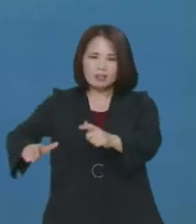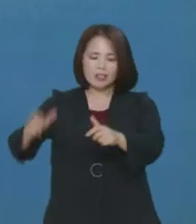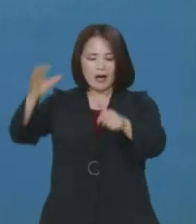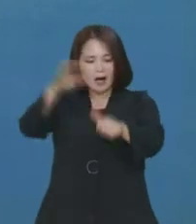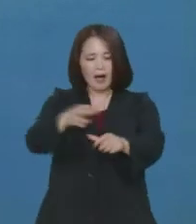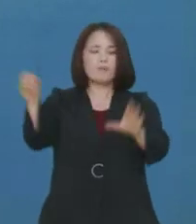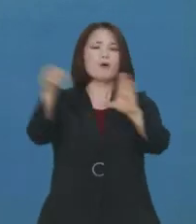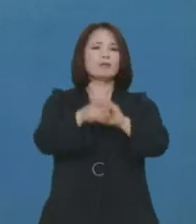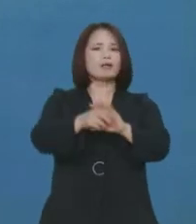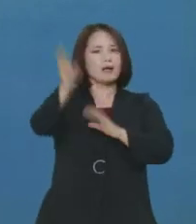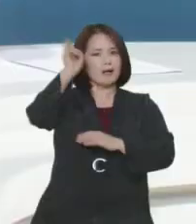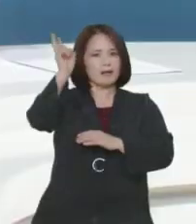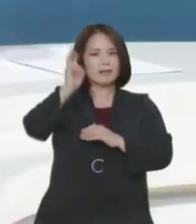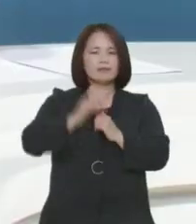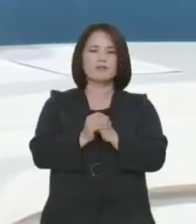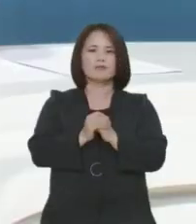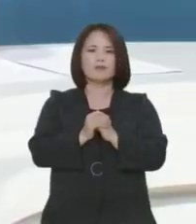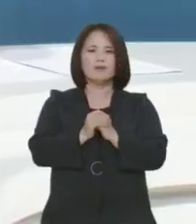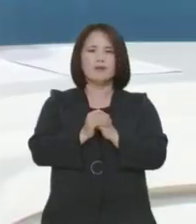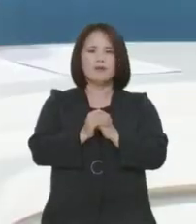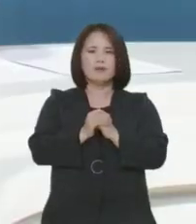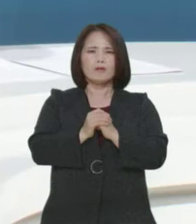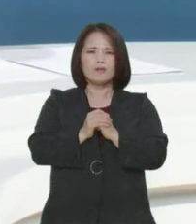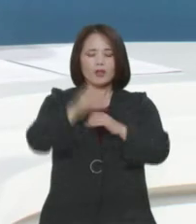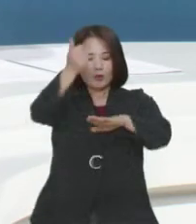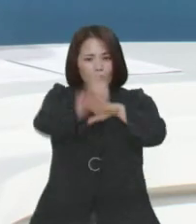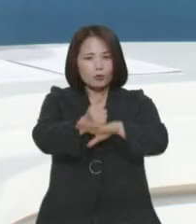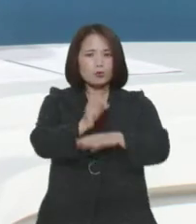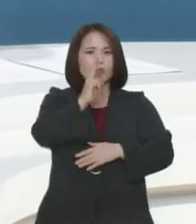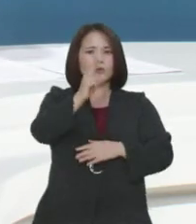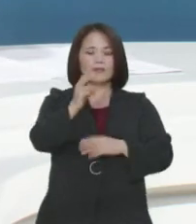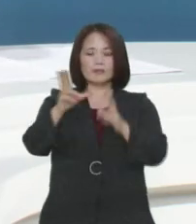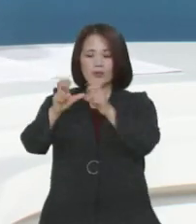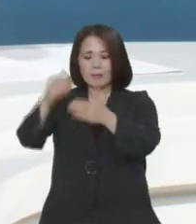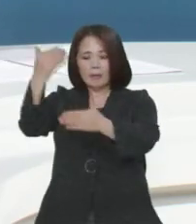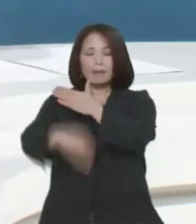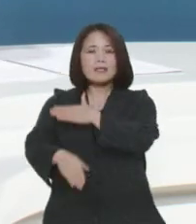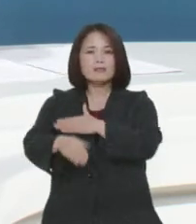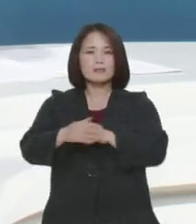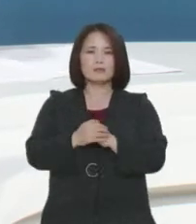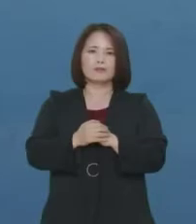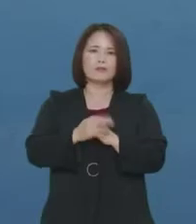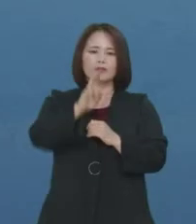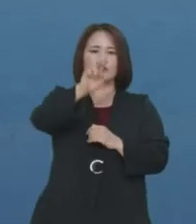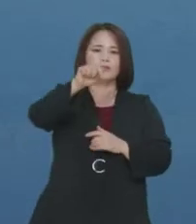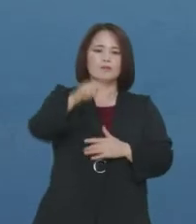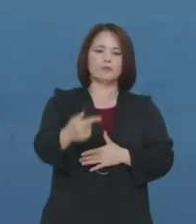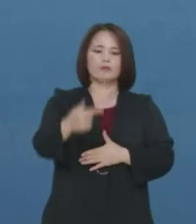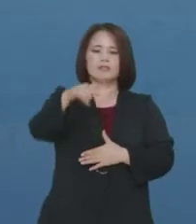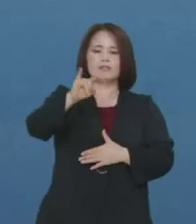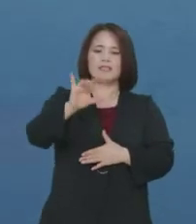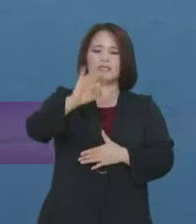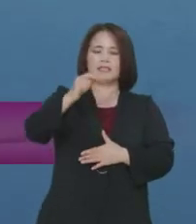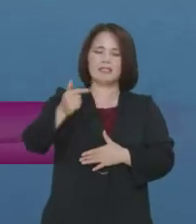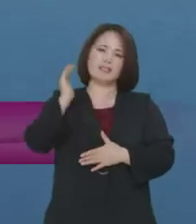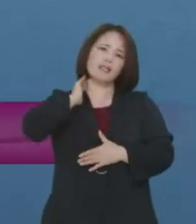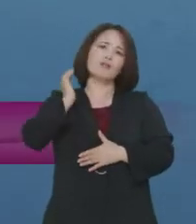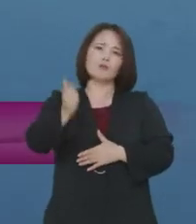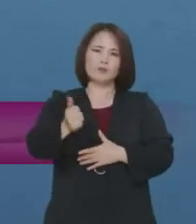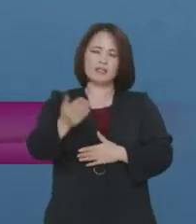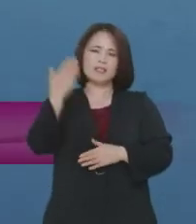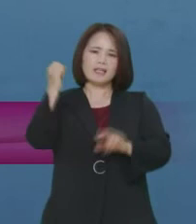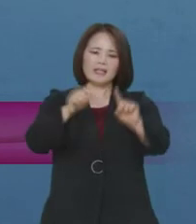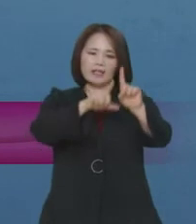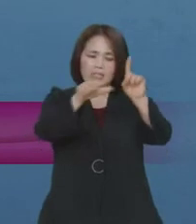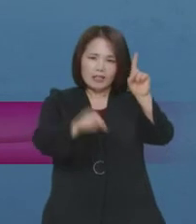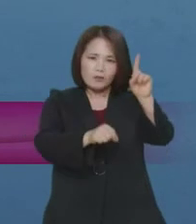포함 될 거라는 예측이 많았는데 용인과 성남은 빠졌습니다 예 문재인 대통령이 지난 1월 힘 전 기자의 때 그 투